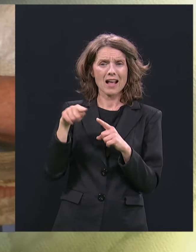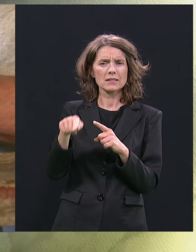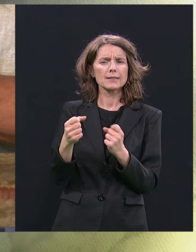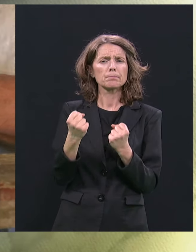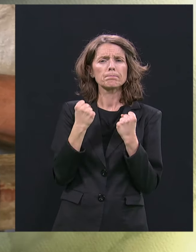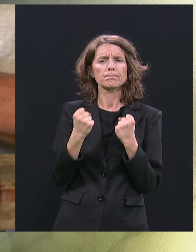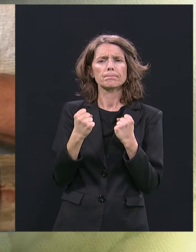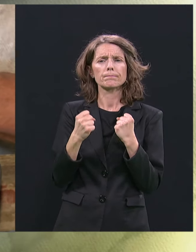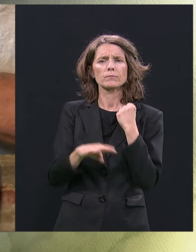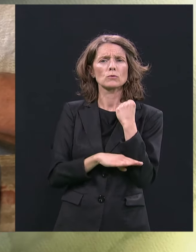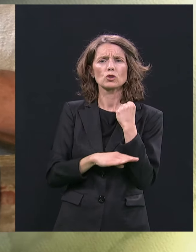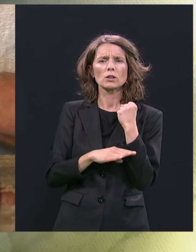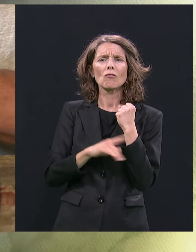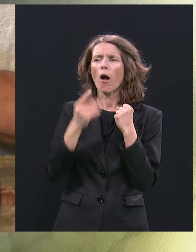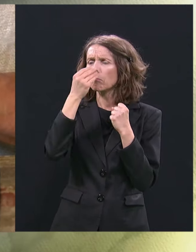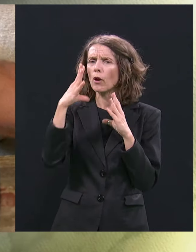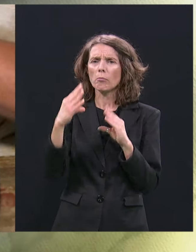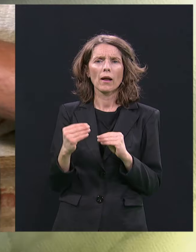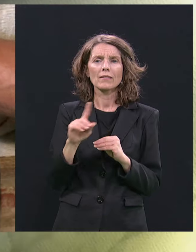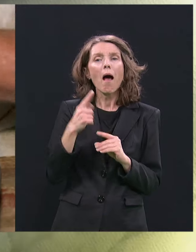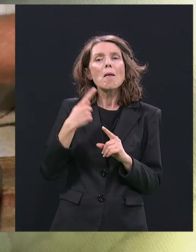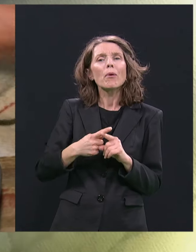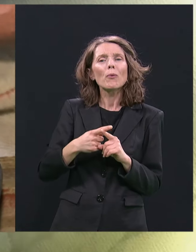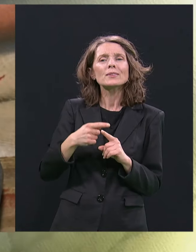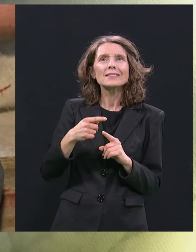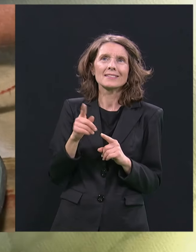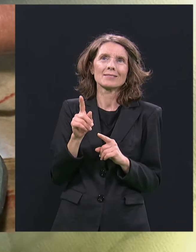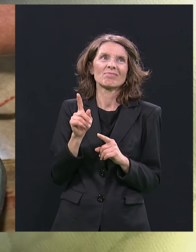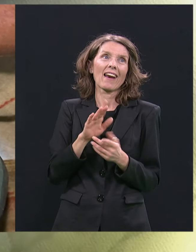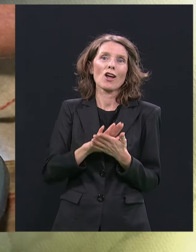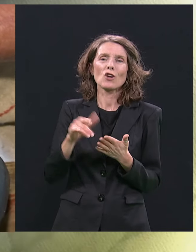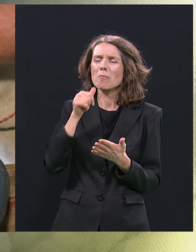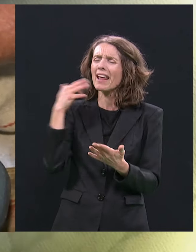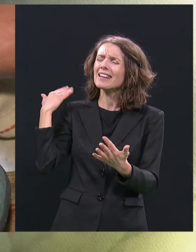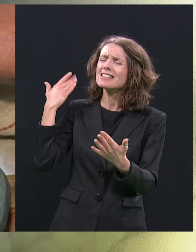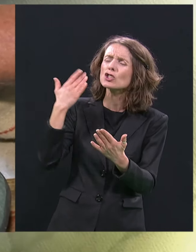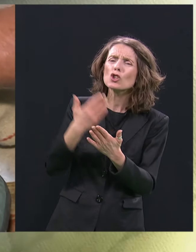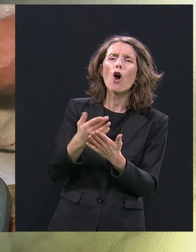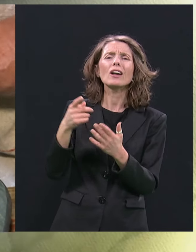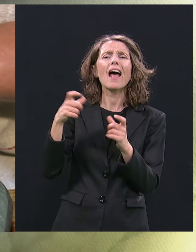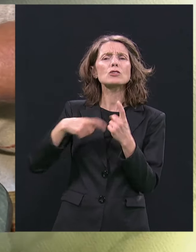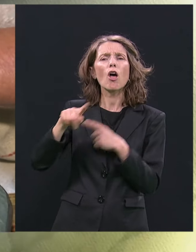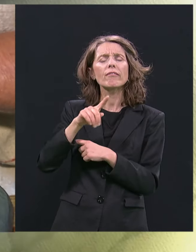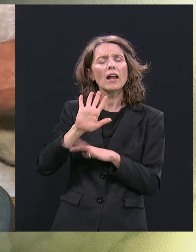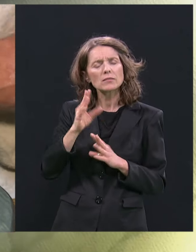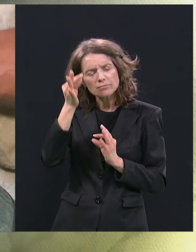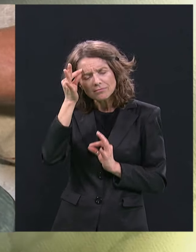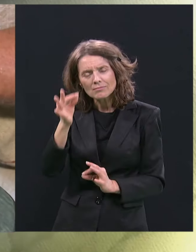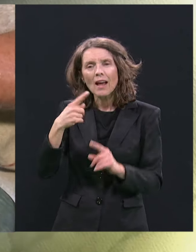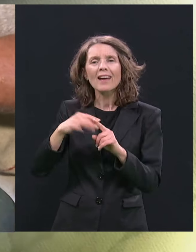i hrast nije bez veze i naše iskonsko drvo koje mi slavimo i kroz onaj badnjak.